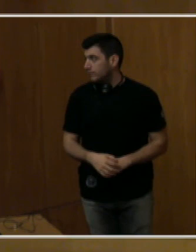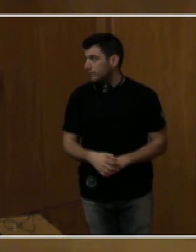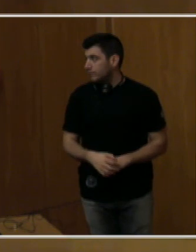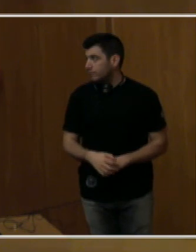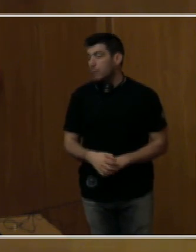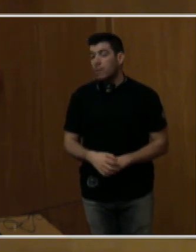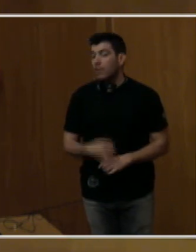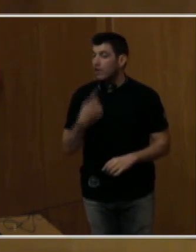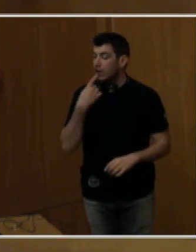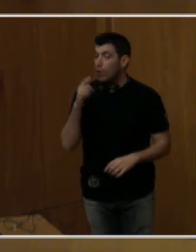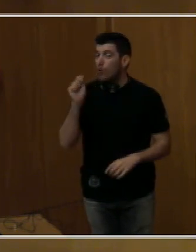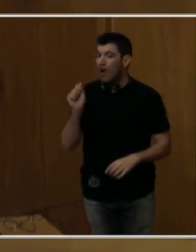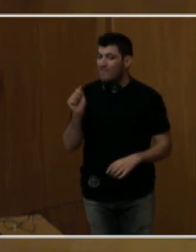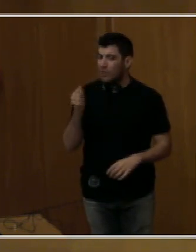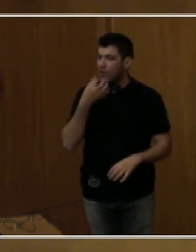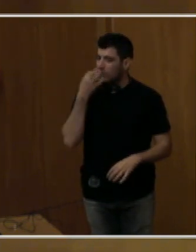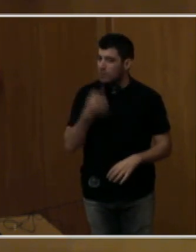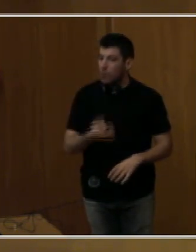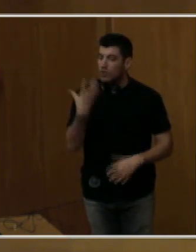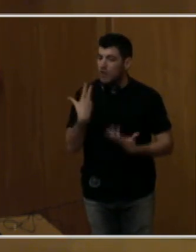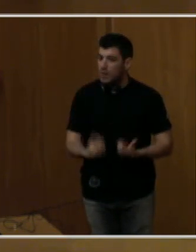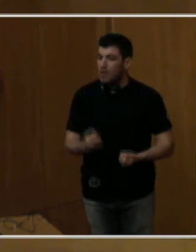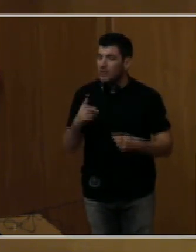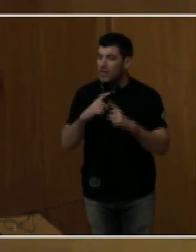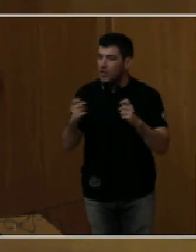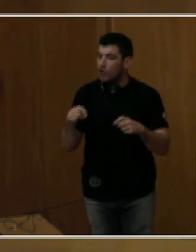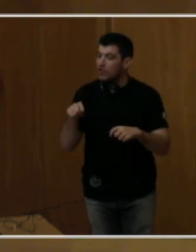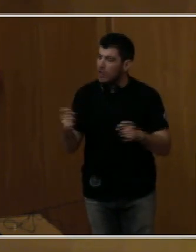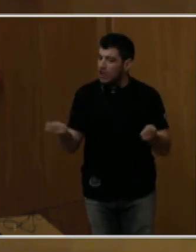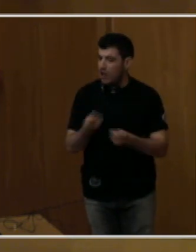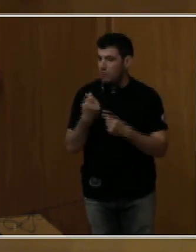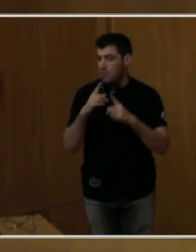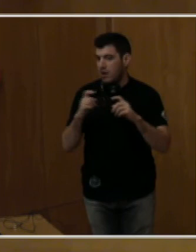κύριος Αβραμόπουλος λέγοντάς σας ότι υπάρχει υλικό και γίνονται πράγματα. Οπότε